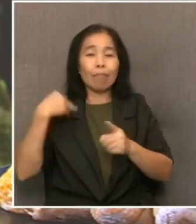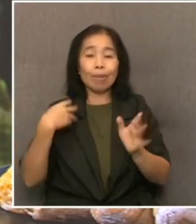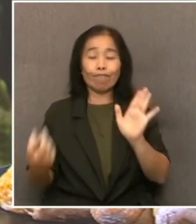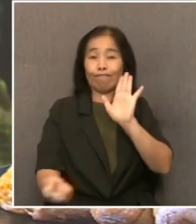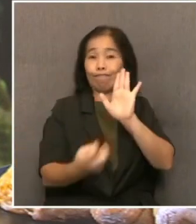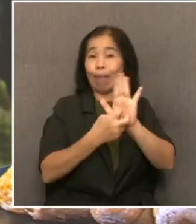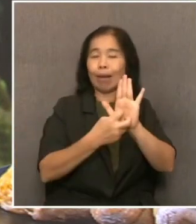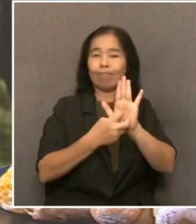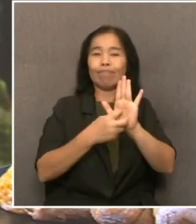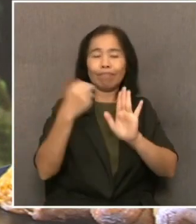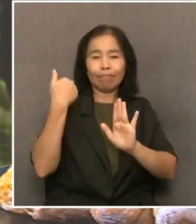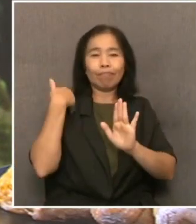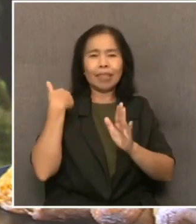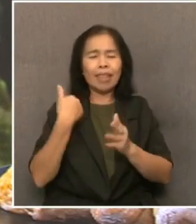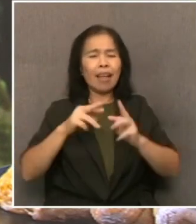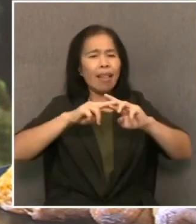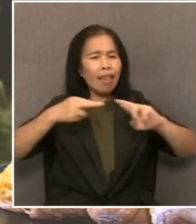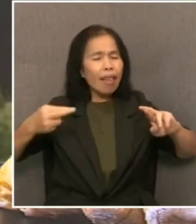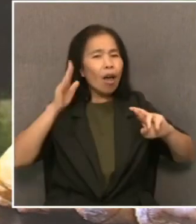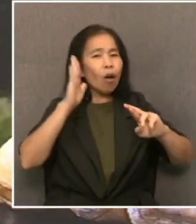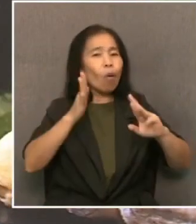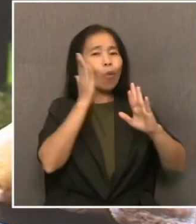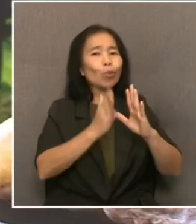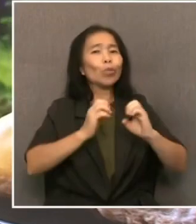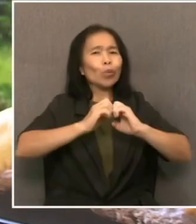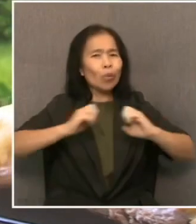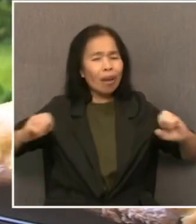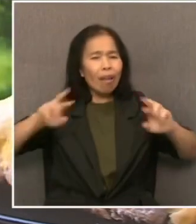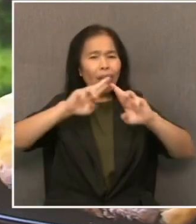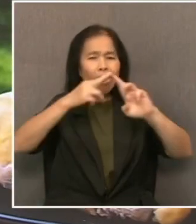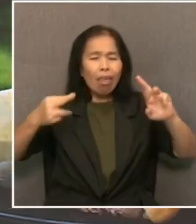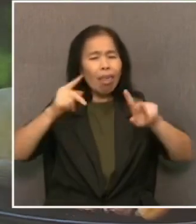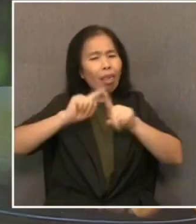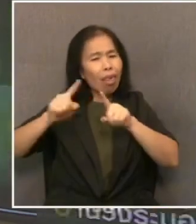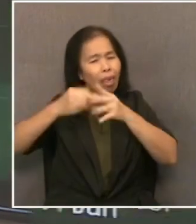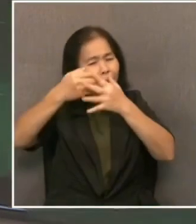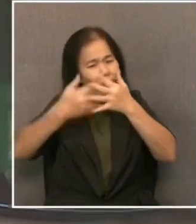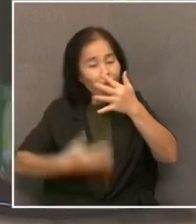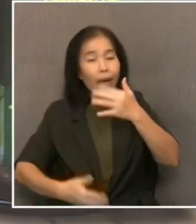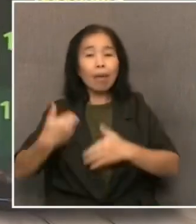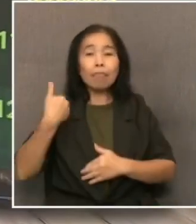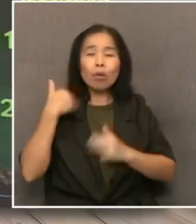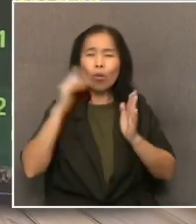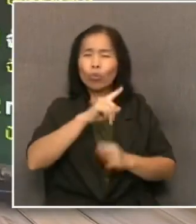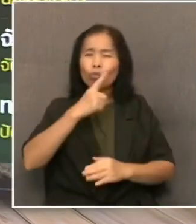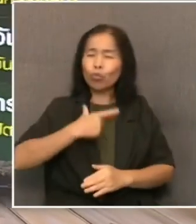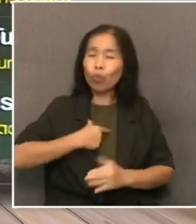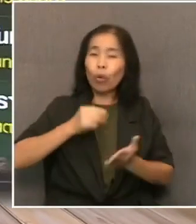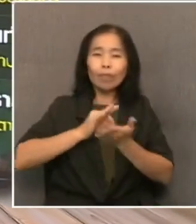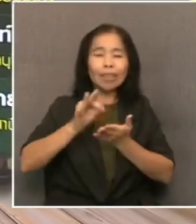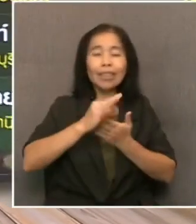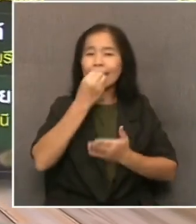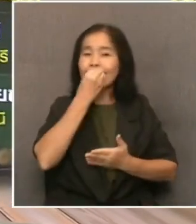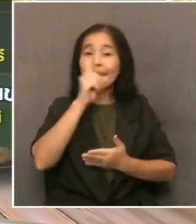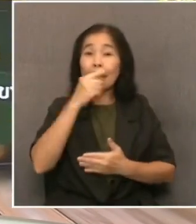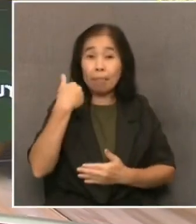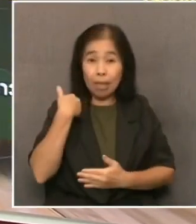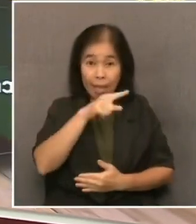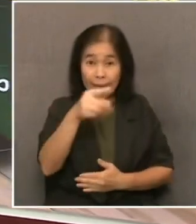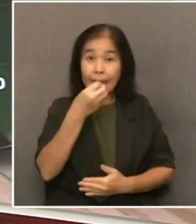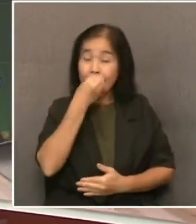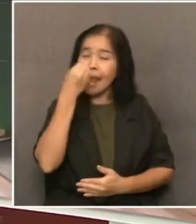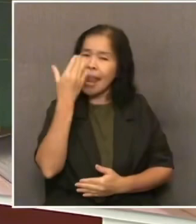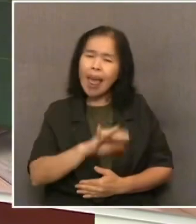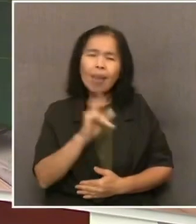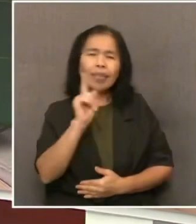ด้วยค่ะเรามารู้จักสายพันธุ์ต่างๆของทุเรียนไทยกันก่อนนะคะที่ได้รับความนิยมมีอะไรบ้างคุณผู้ชมเคยทานสายพันธุ์ไหนกันบ้าง